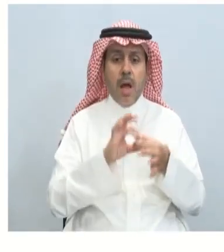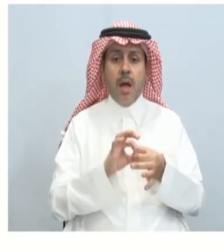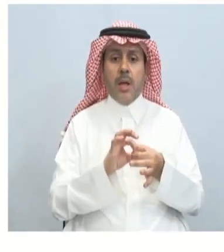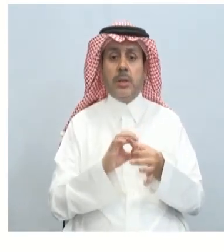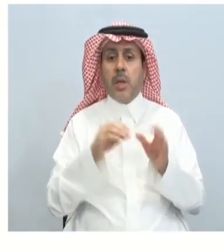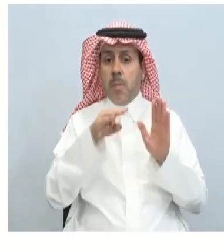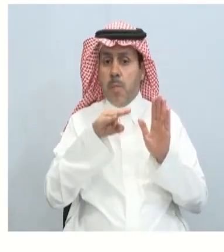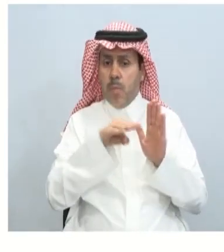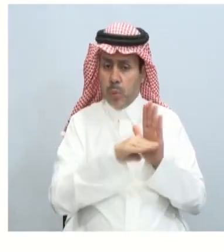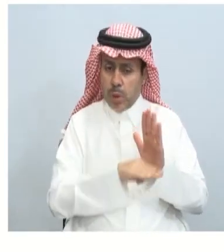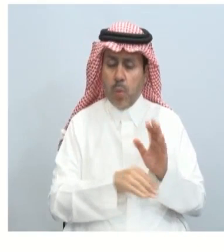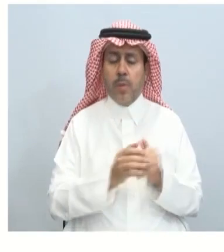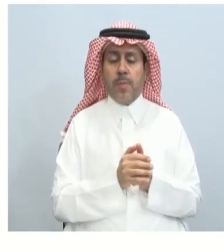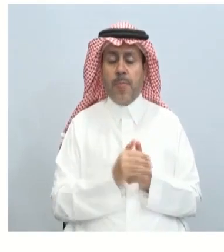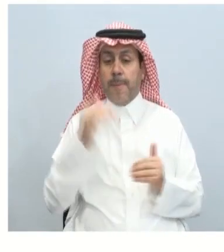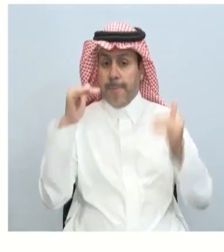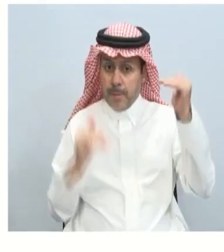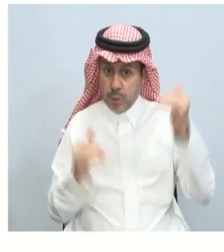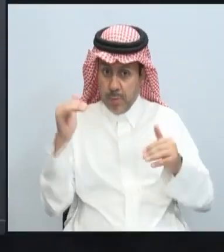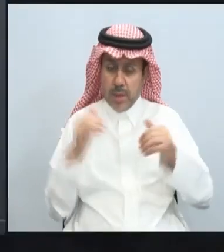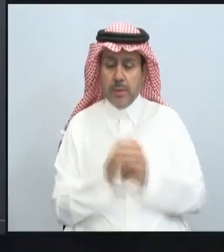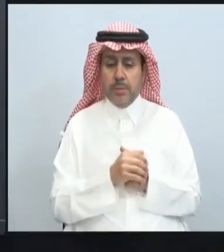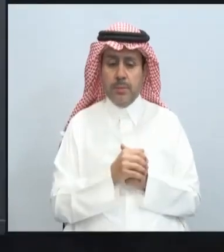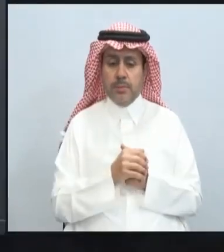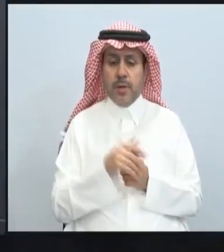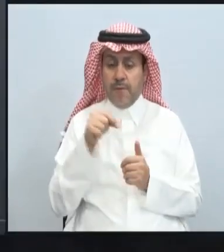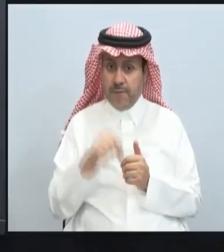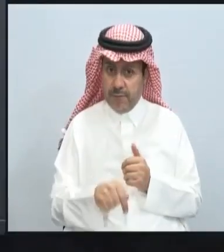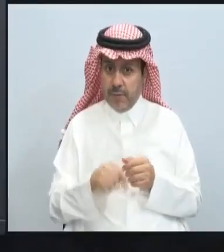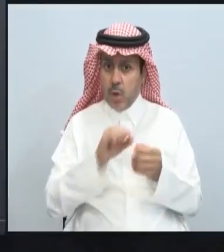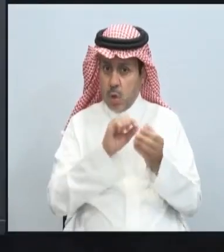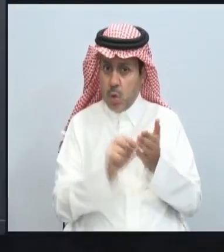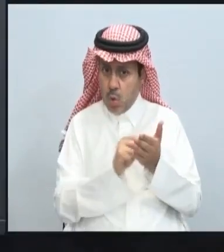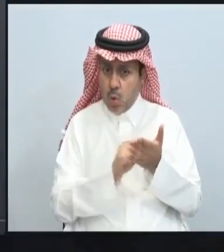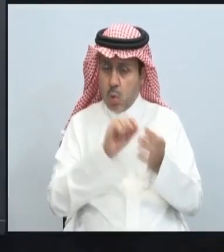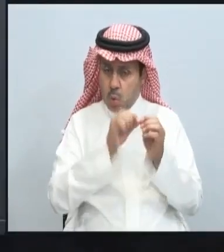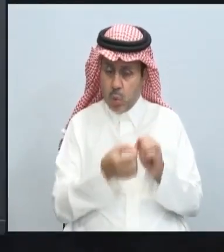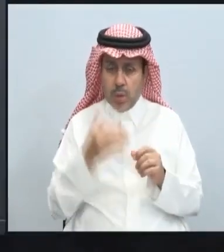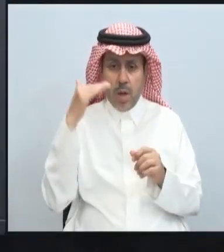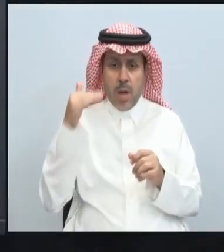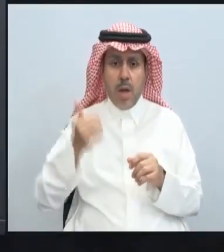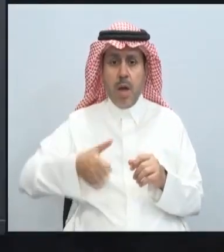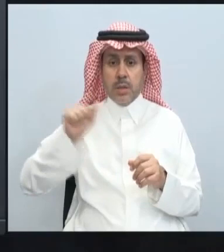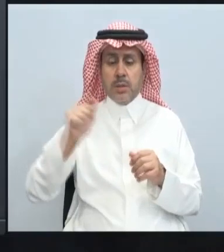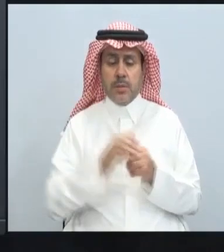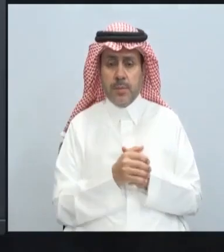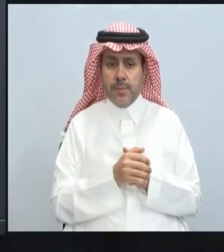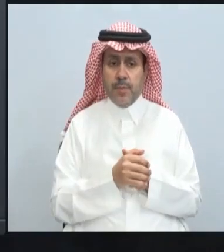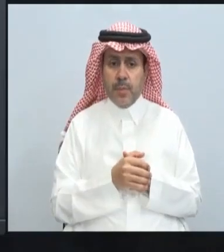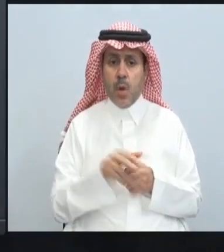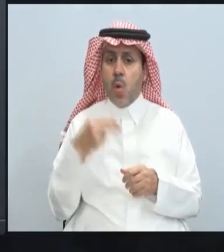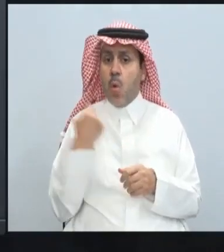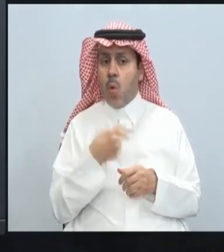والمتباينه من حيث طبيعتها فهناك عقود تعتبر عقود خاصه مثلا ما بين الدوله